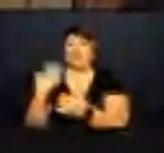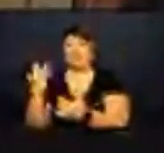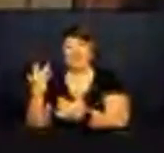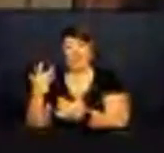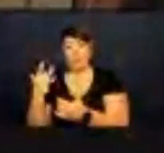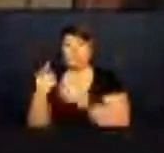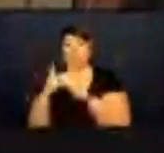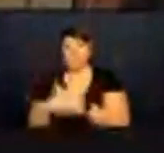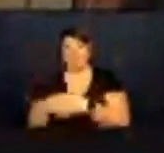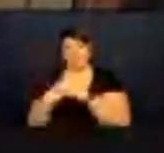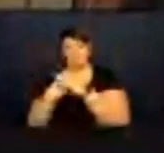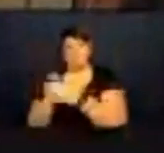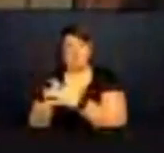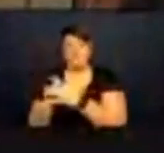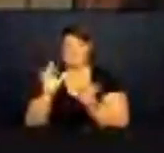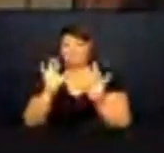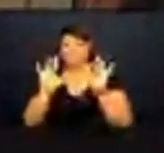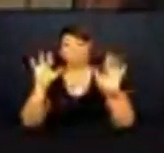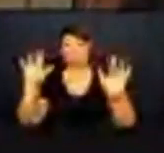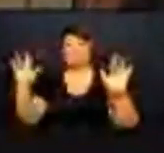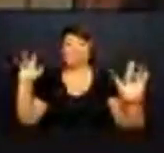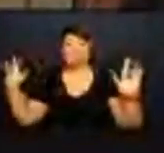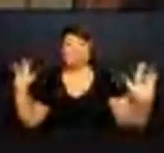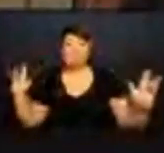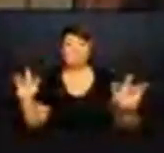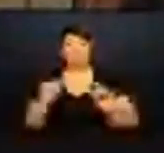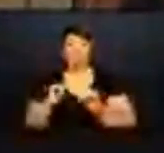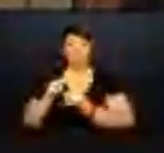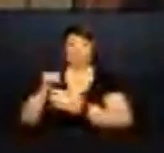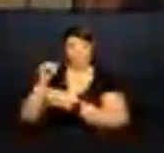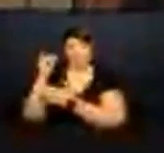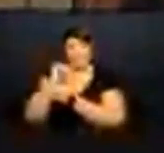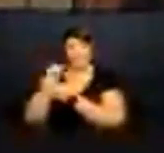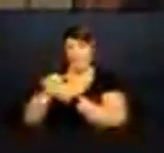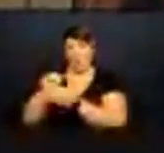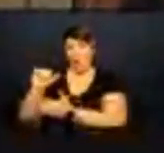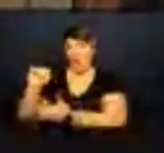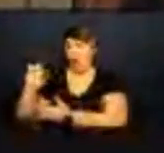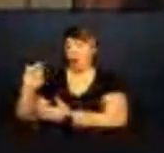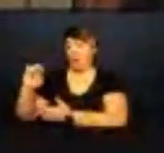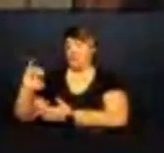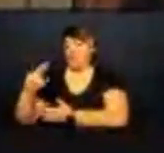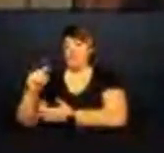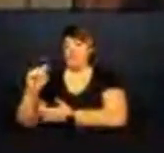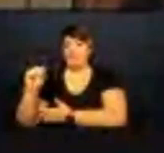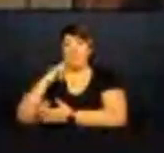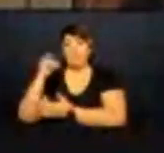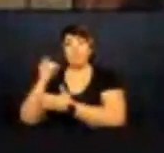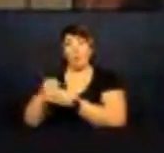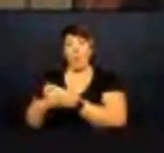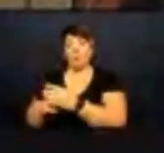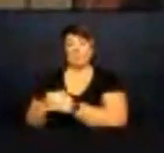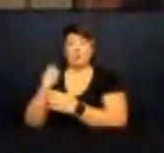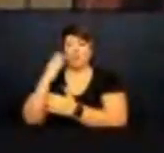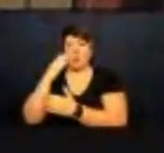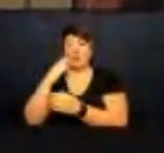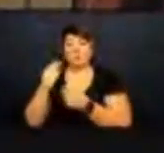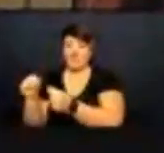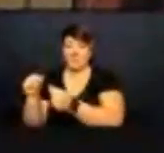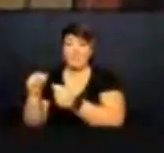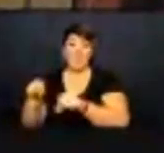Na ndiyo mojawapo ya sababu ambazo tungependa kuanza kufanya